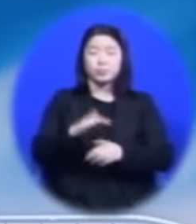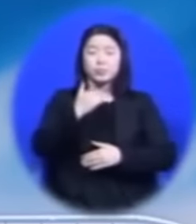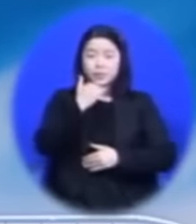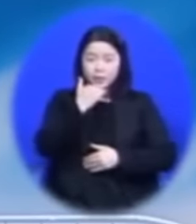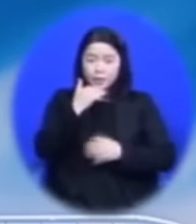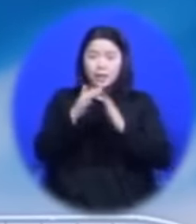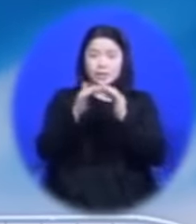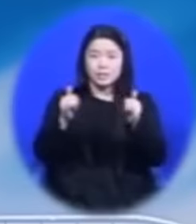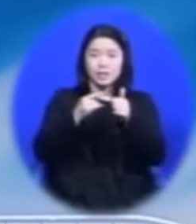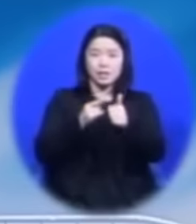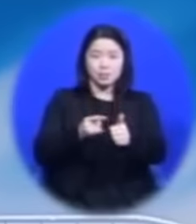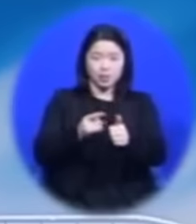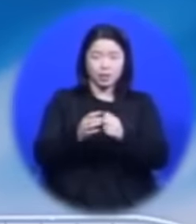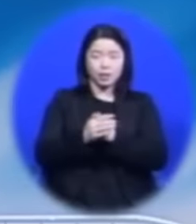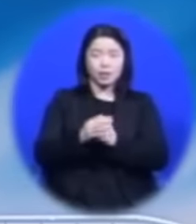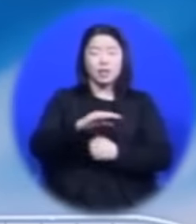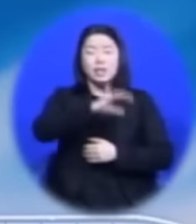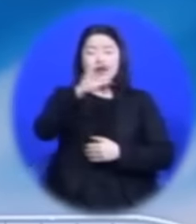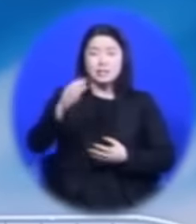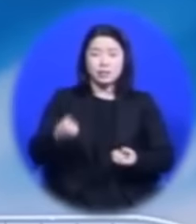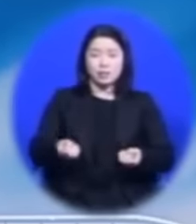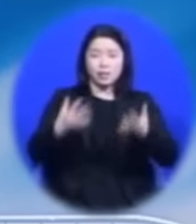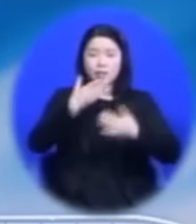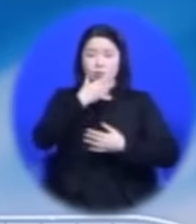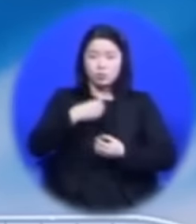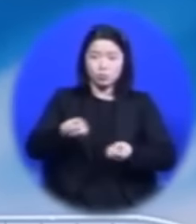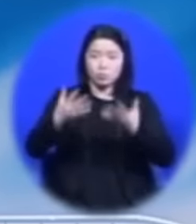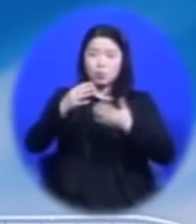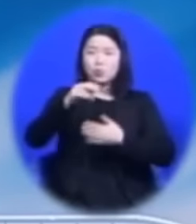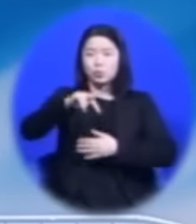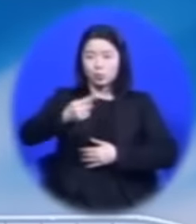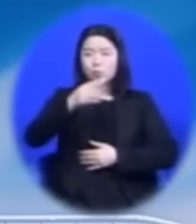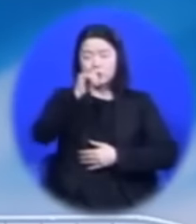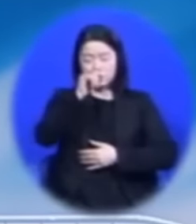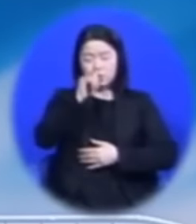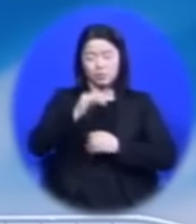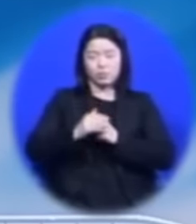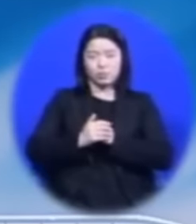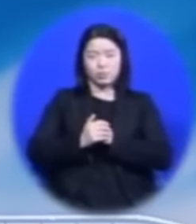기다리는 사람에게 성탄의 축복이 있는 거예요.